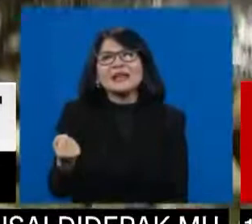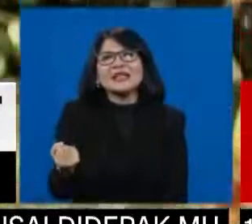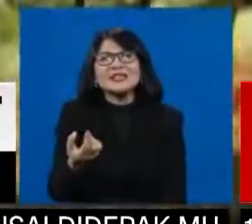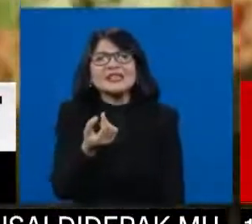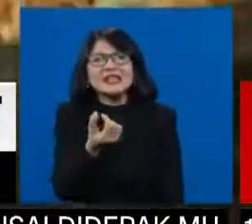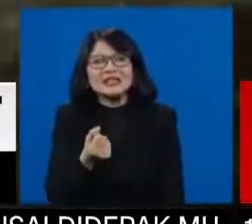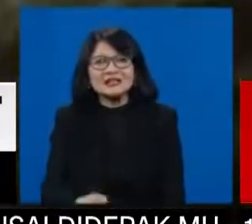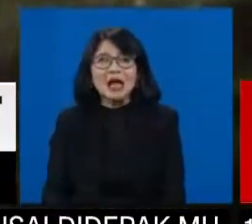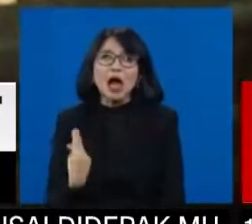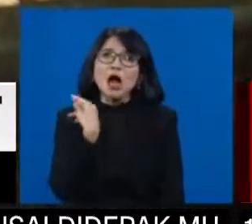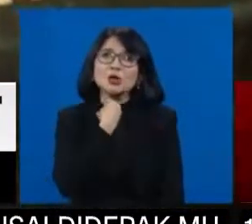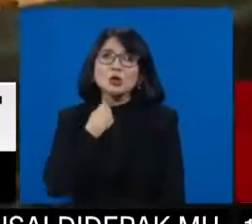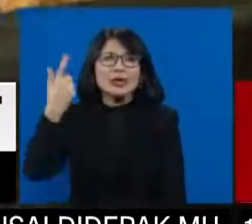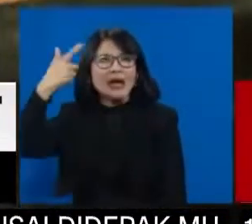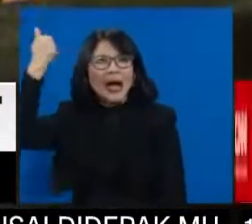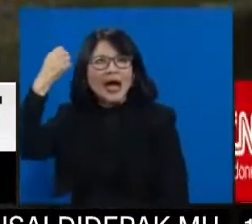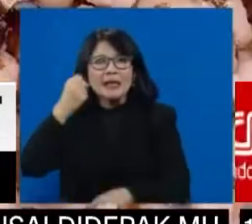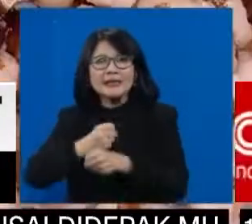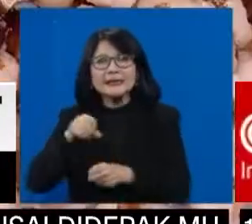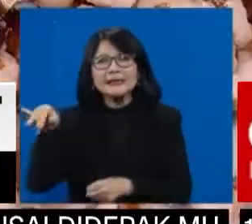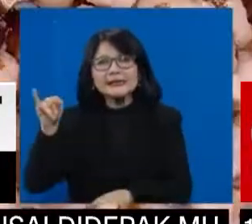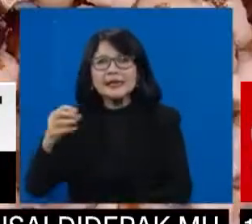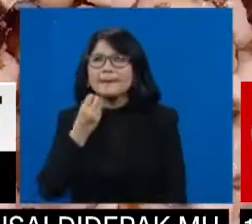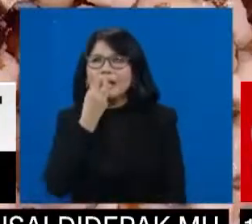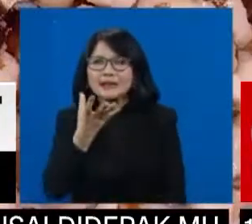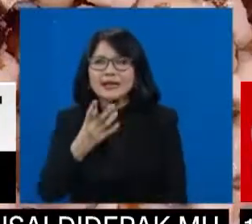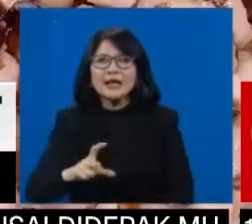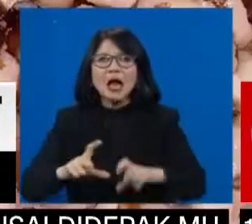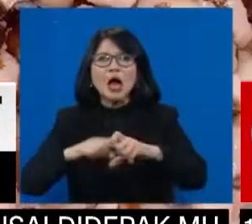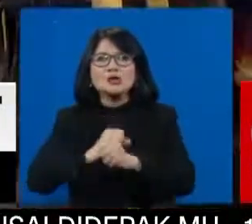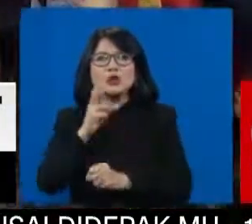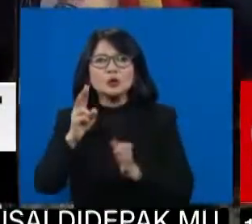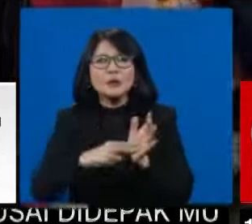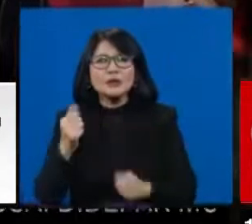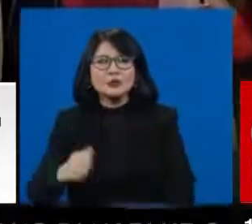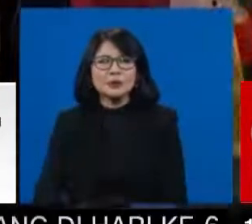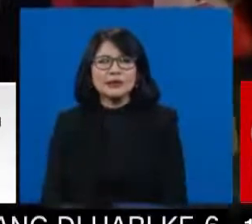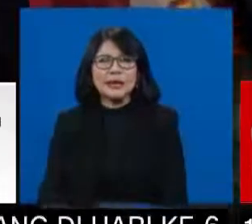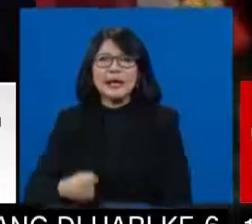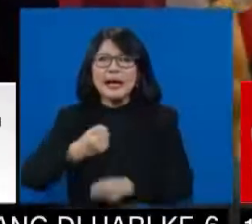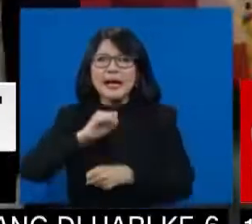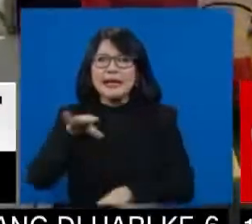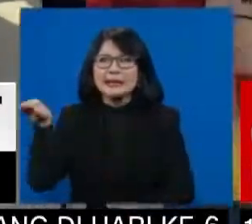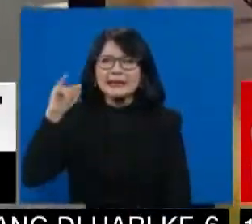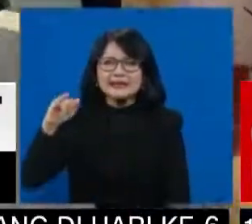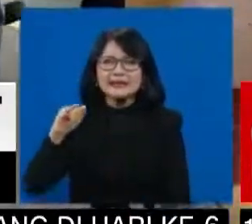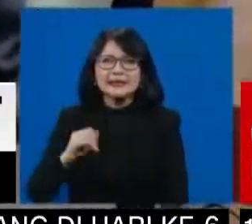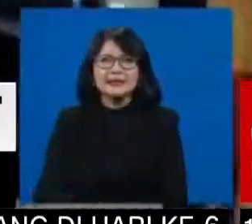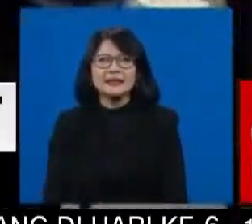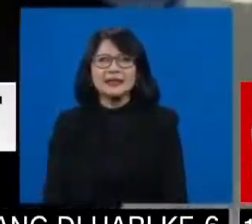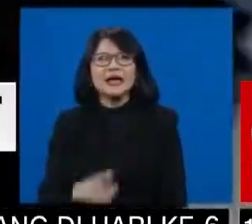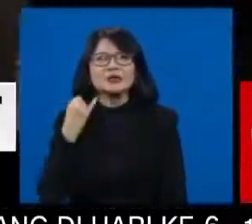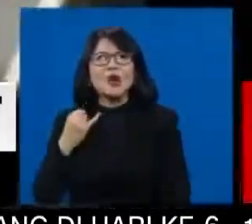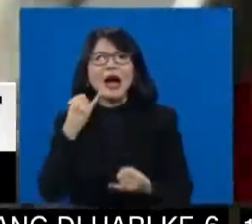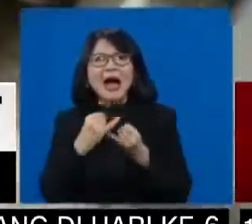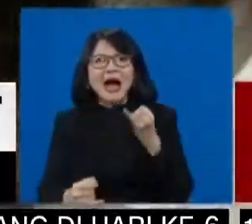Dokter spesialis gizi klinik Mulyana Hdaya mengatakan, sorghum sebagai sumber nutrisi yang mengandung polifenol atau